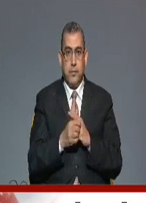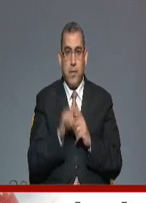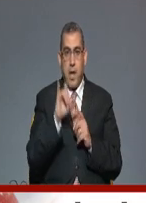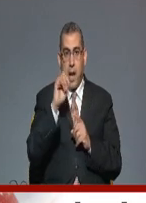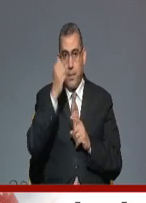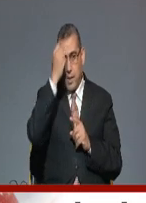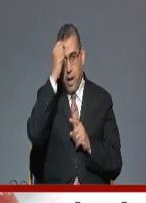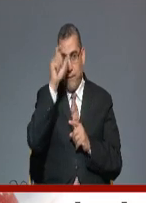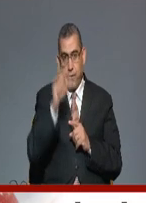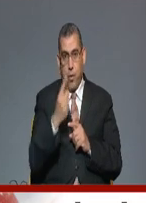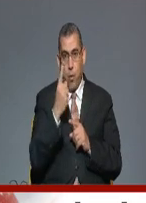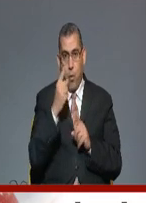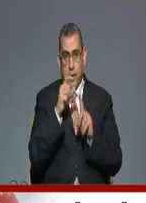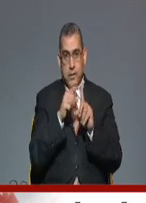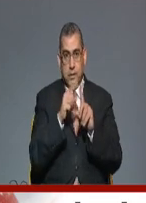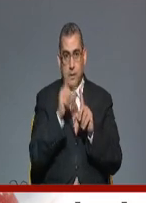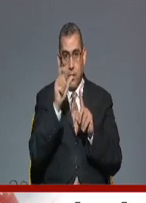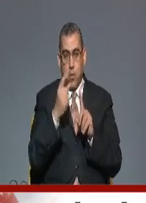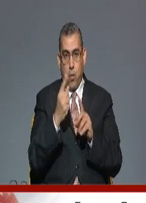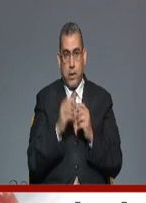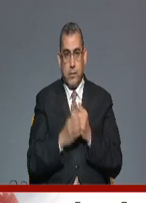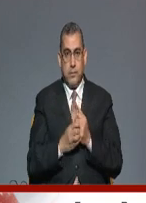50,000 جنيه للحالة الواحدة.